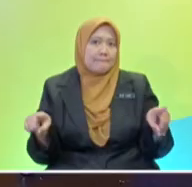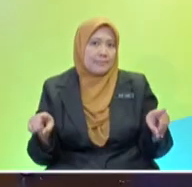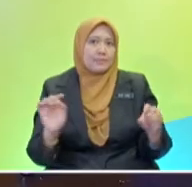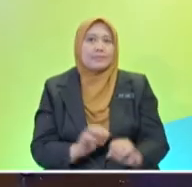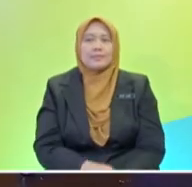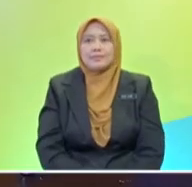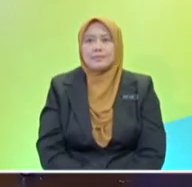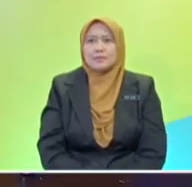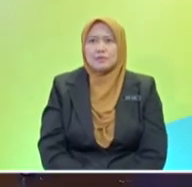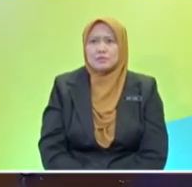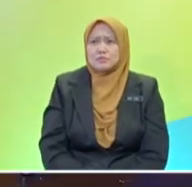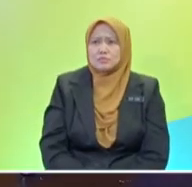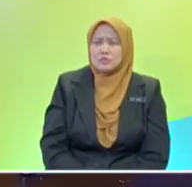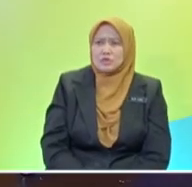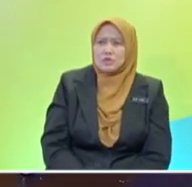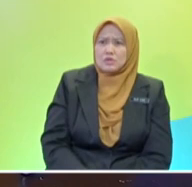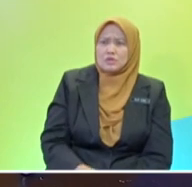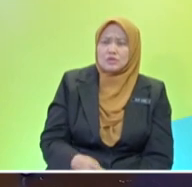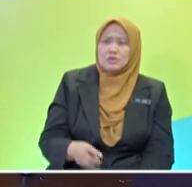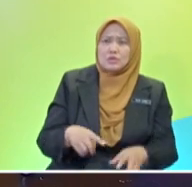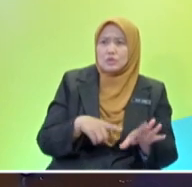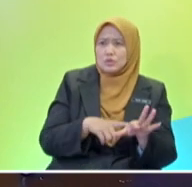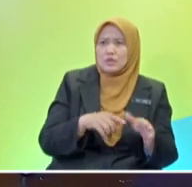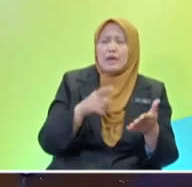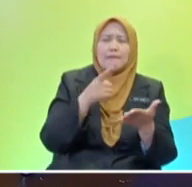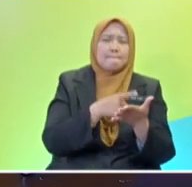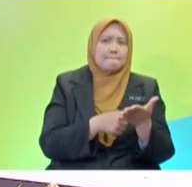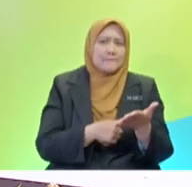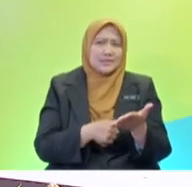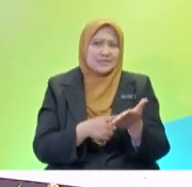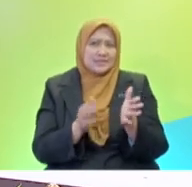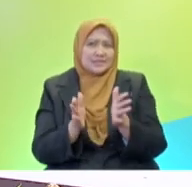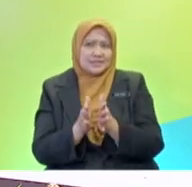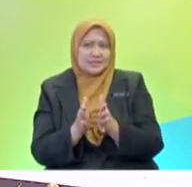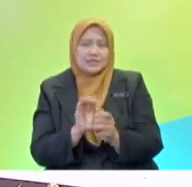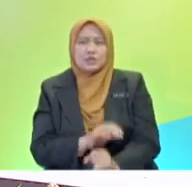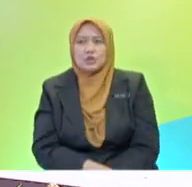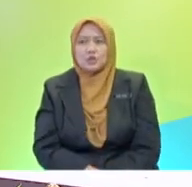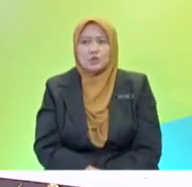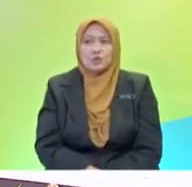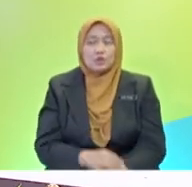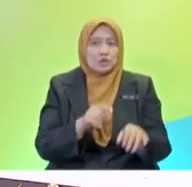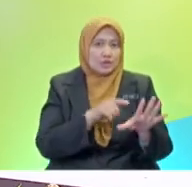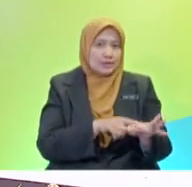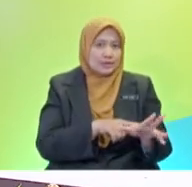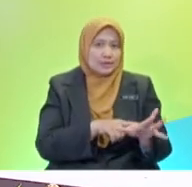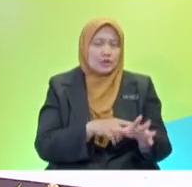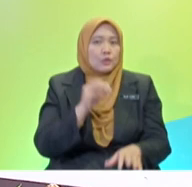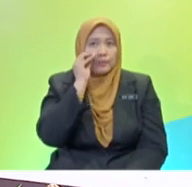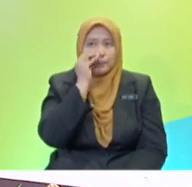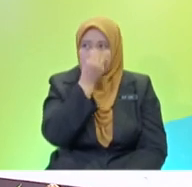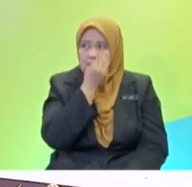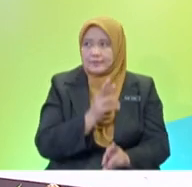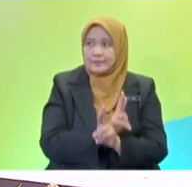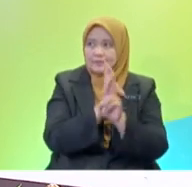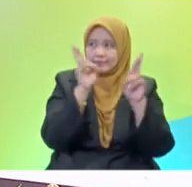cikgu? Daun apa yang kecil tu, Din? Alamak, cikgu. Ini daun bunga raya. Bunga raya?